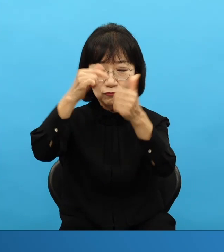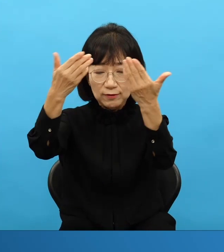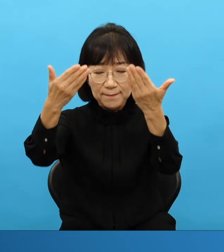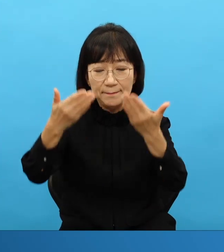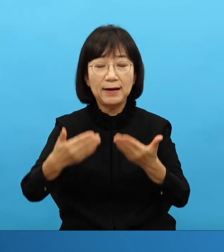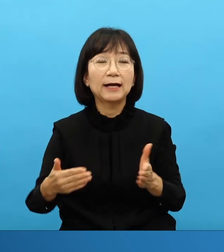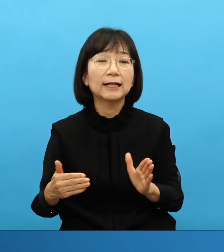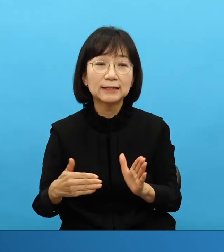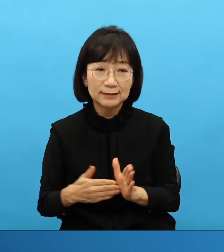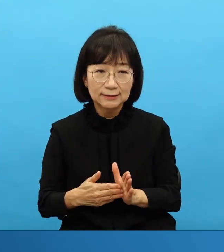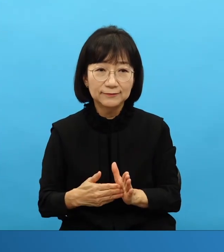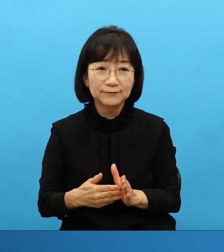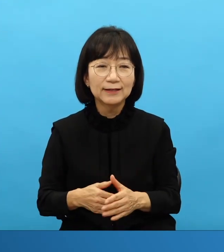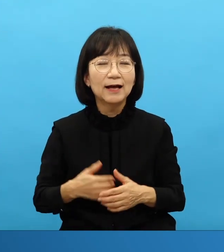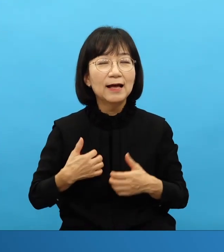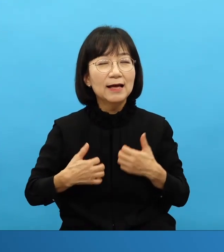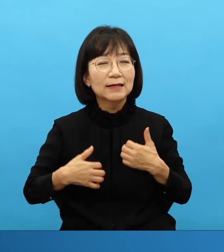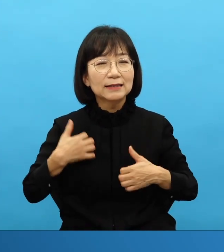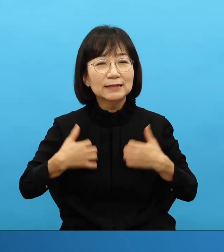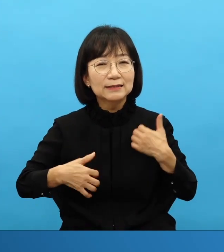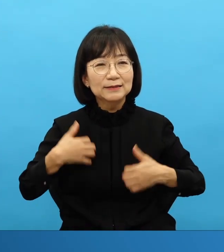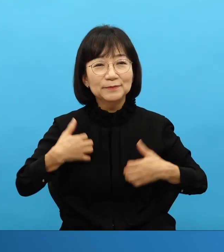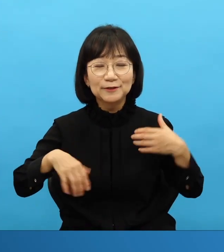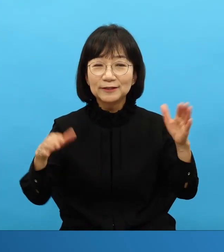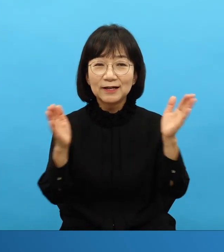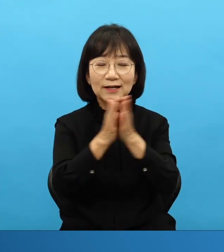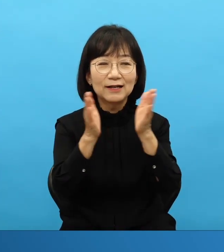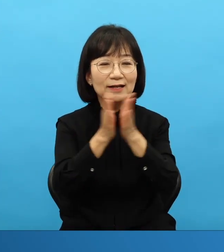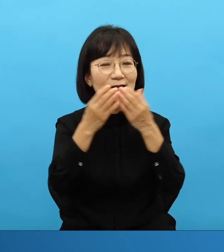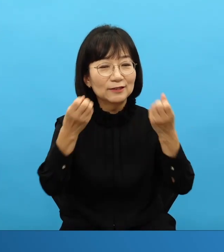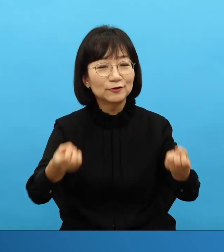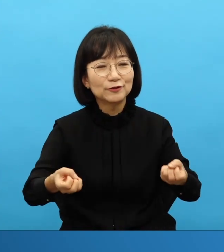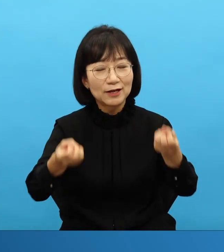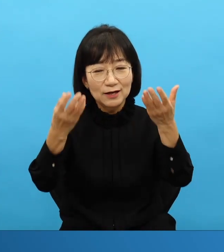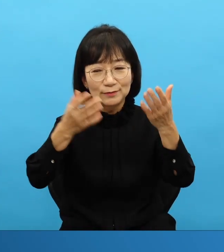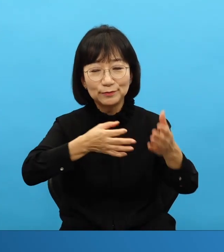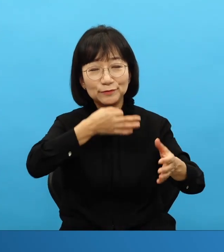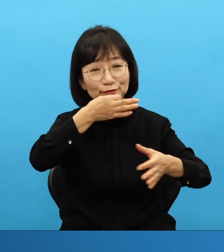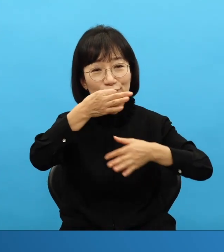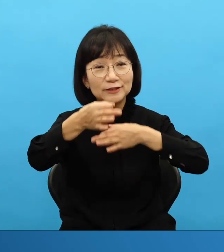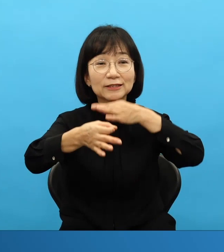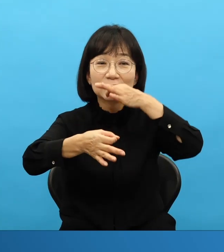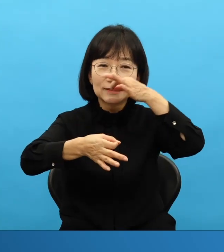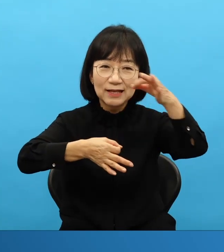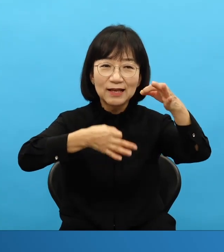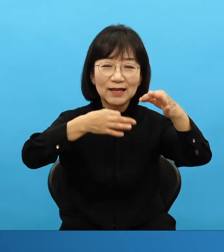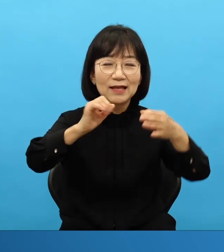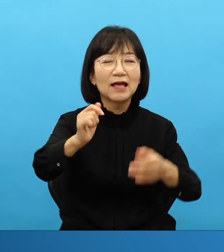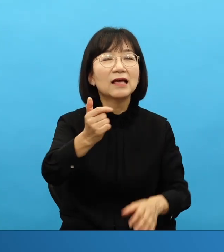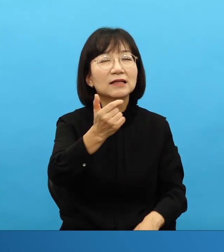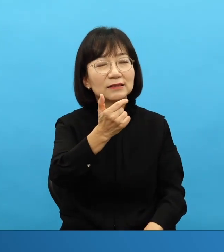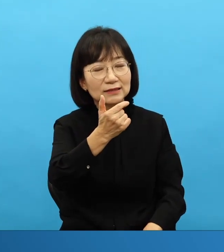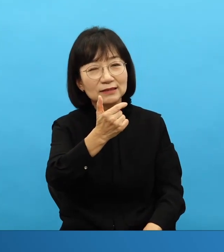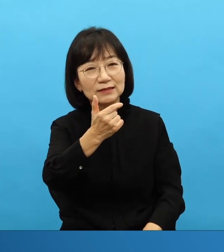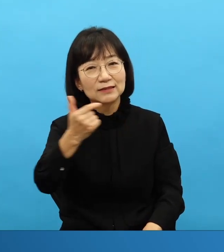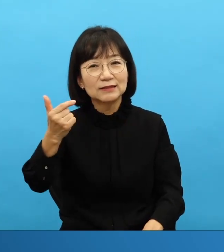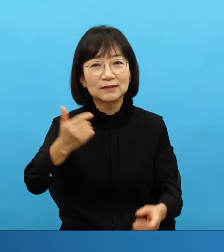속죄함이로 구원받았으니 기쁘게 할렐루야 부르세